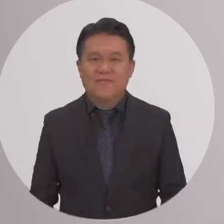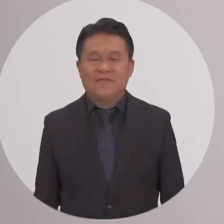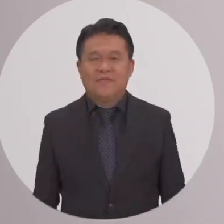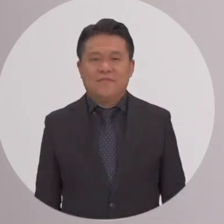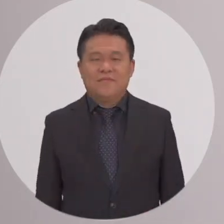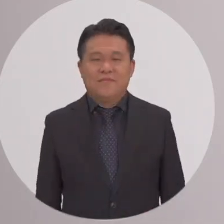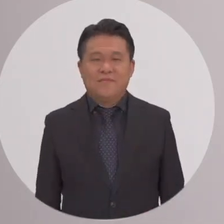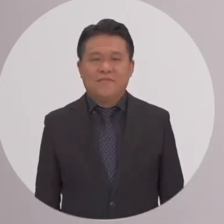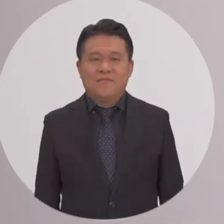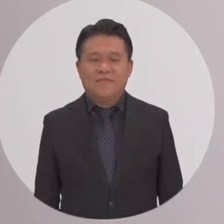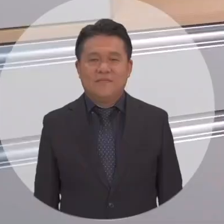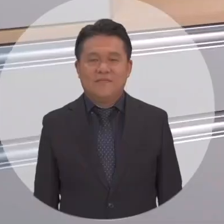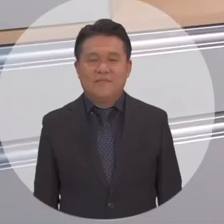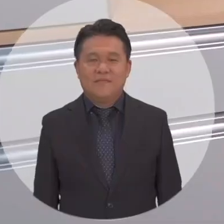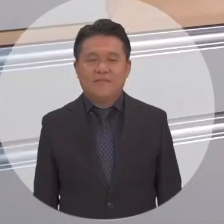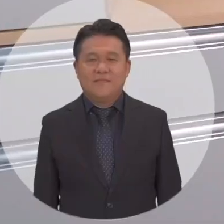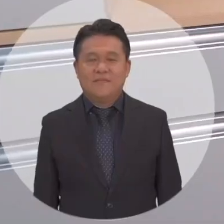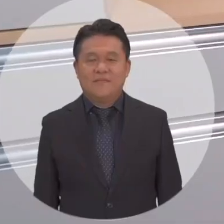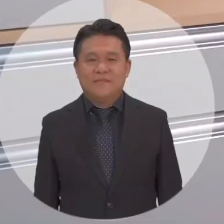바랍니다.